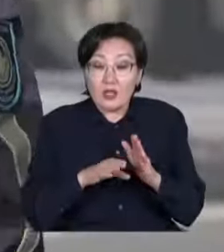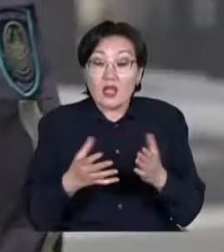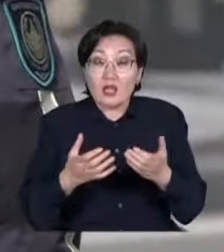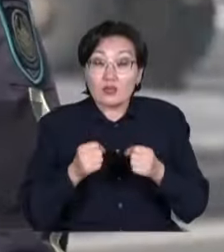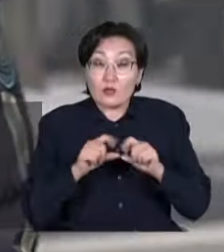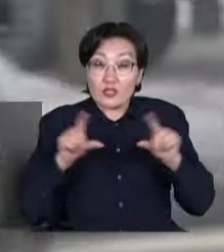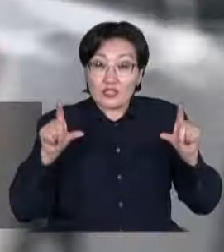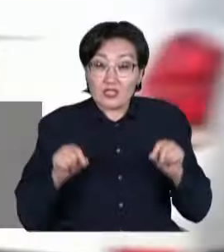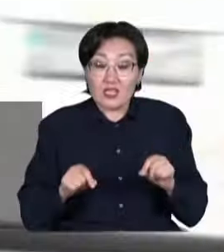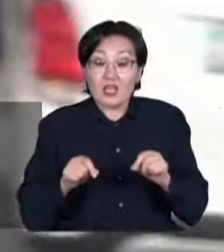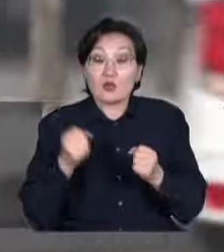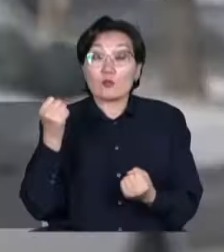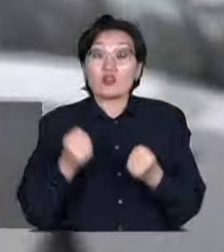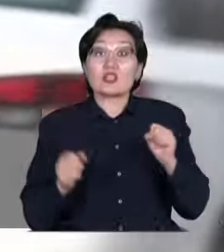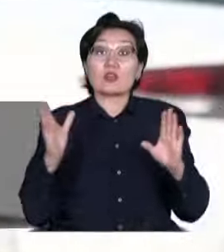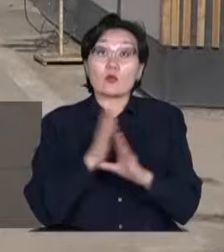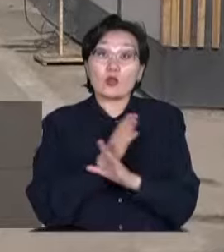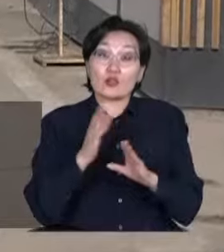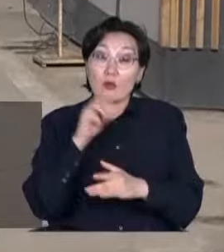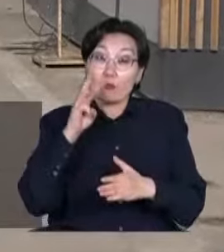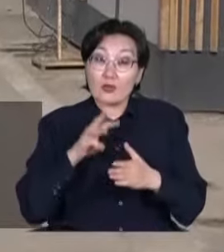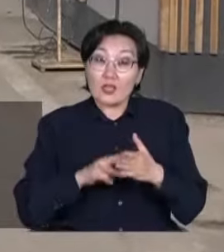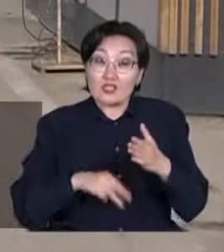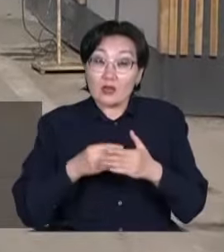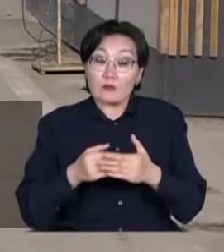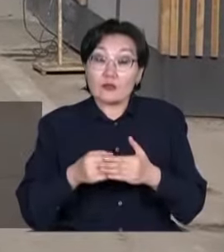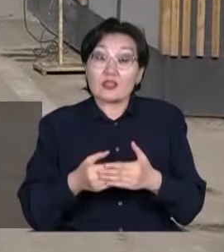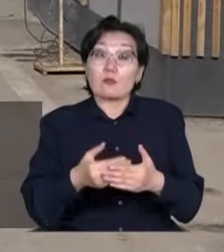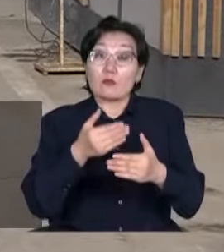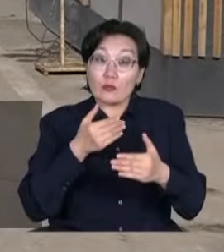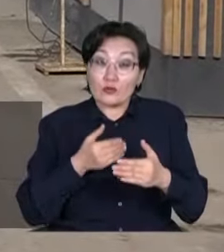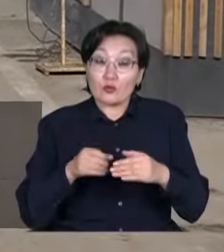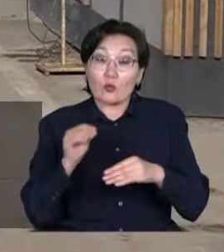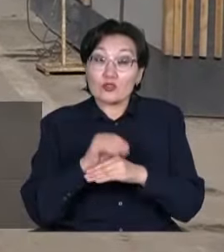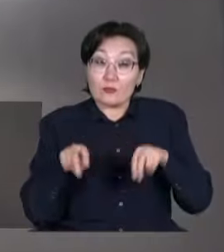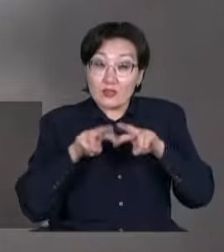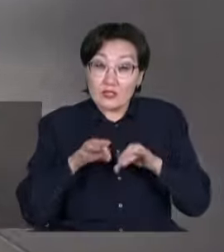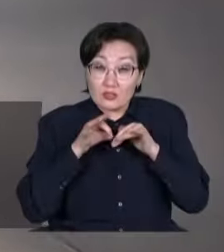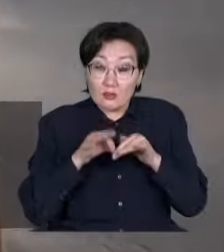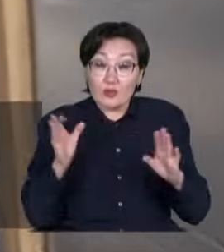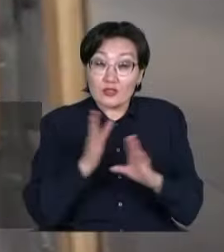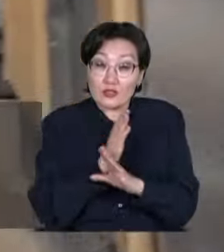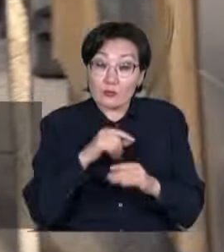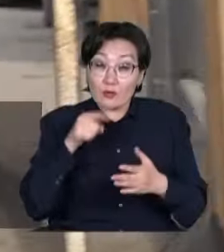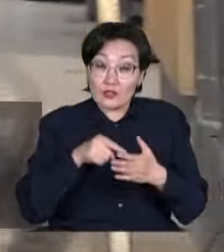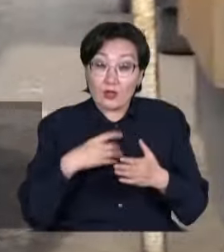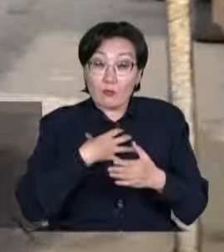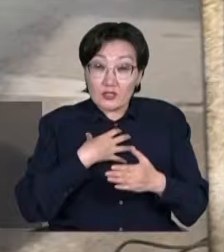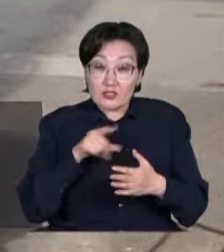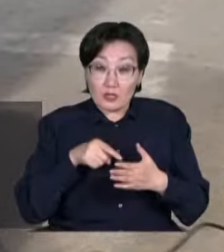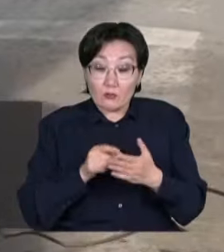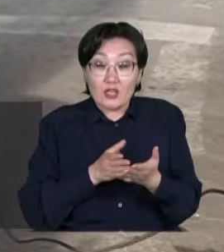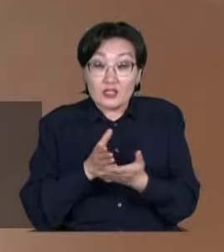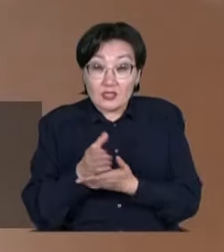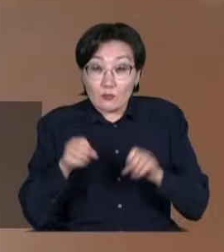көлікті экобекеттерге жіберіп, айыппұл салмас бұрын қосымша тексеруден өткізеді. Экология мәселесі өзекті болып тұрған оңтүстік Астананың